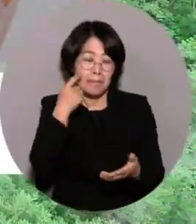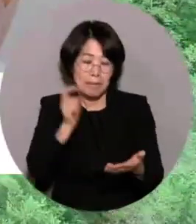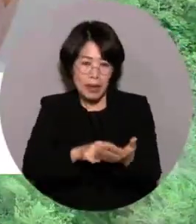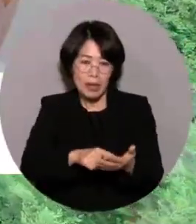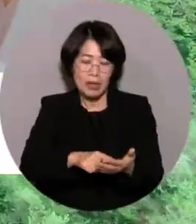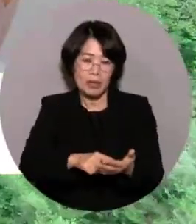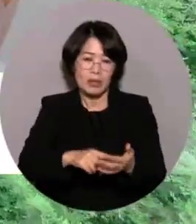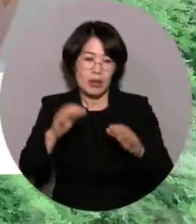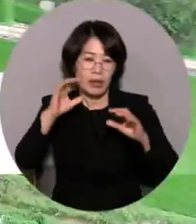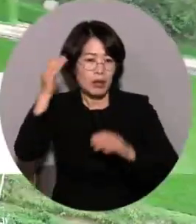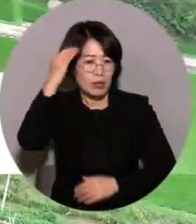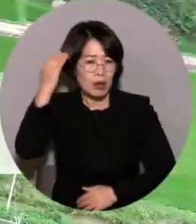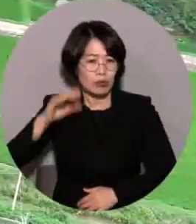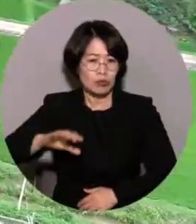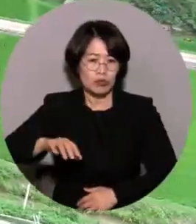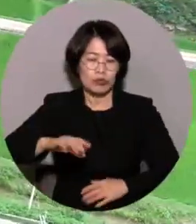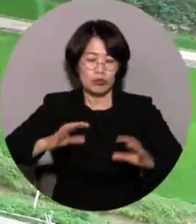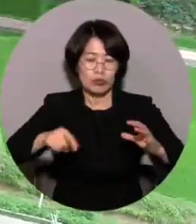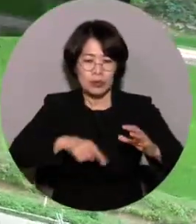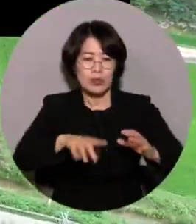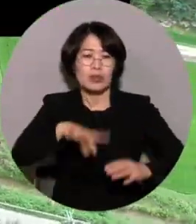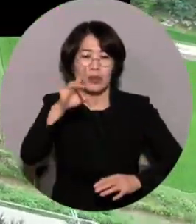국내 최초의 사례로 평가되고 있습니다